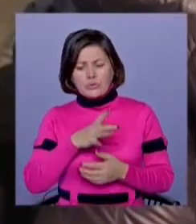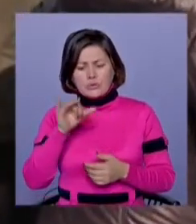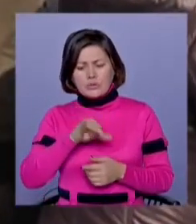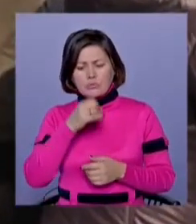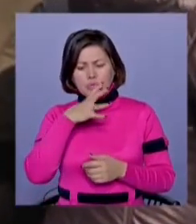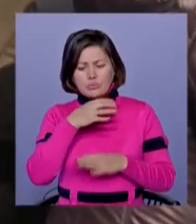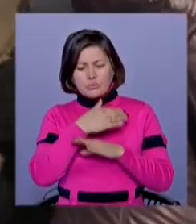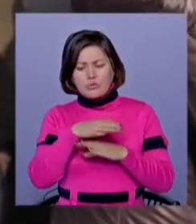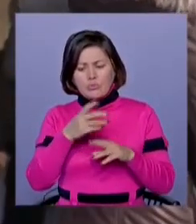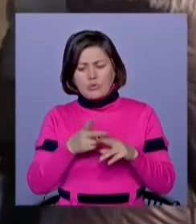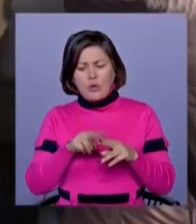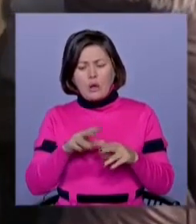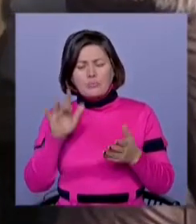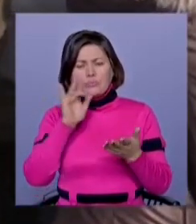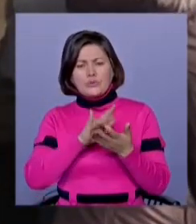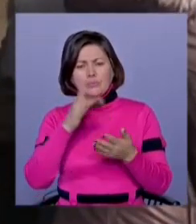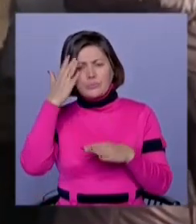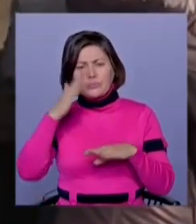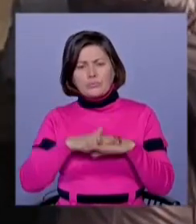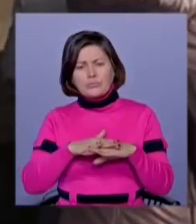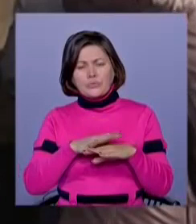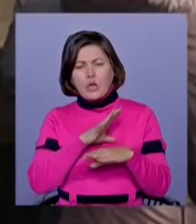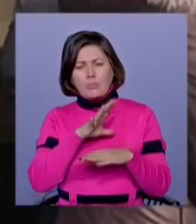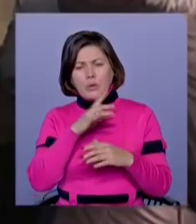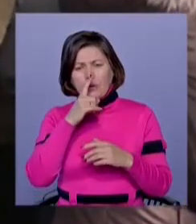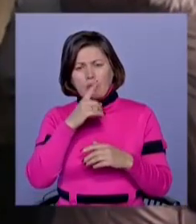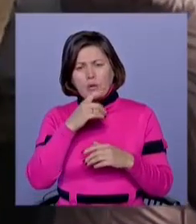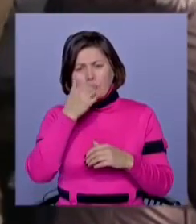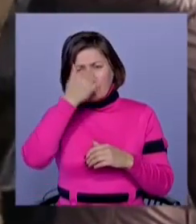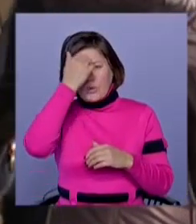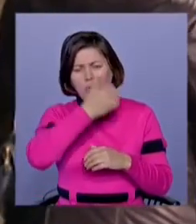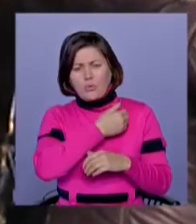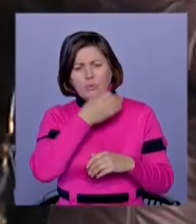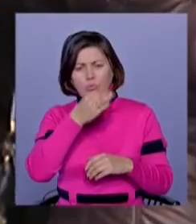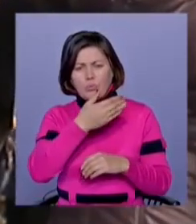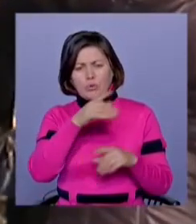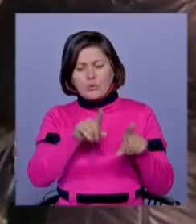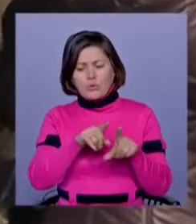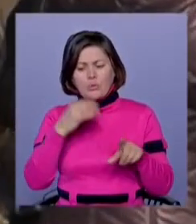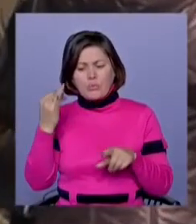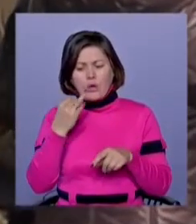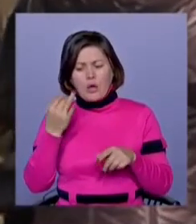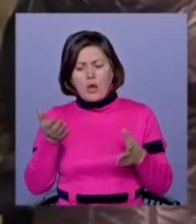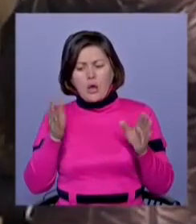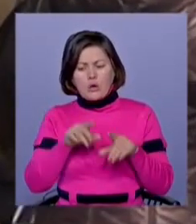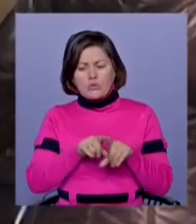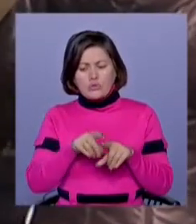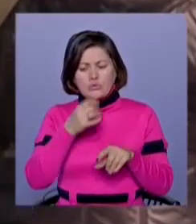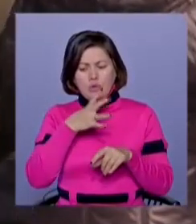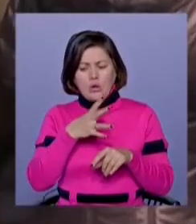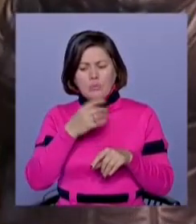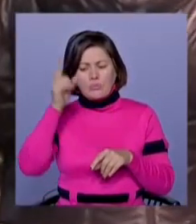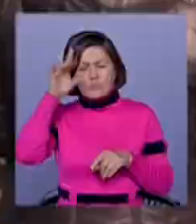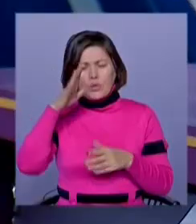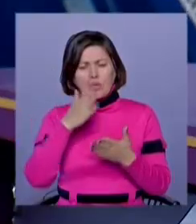жақсы көшеде. Соның қалалыққа, әкімдікке рахмет айтқым келеді. Бұл да бір тарихта қалдырудың жақсы бір